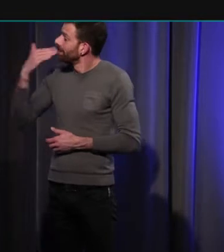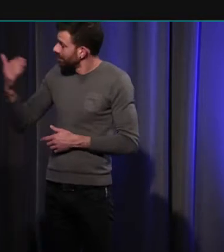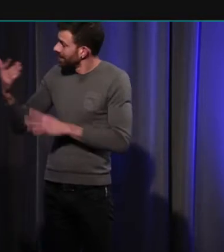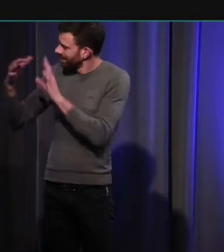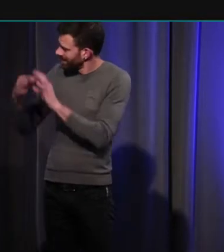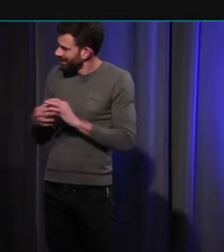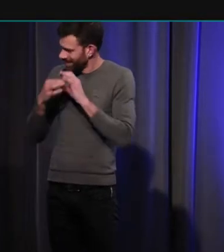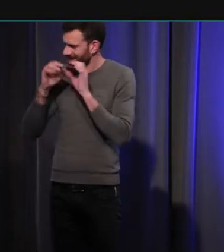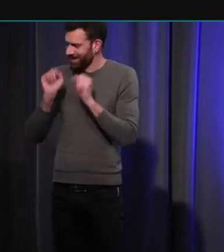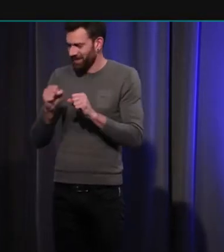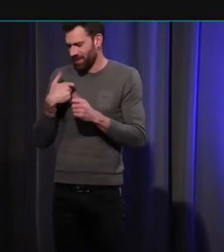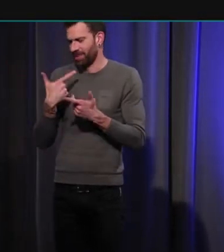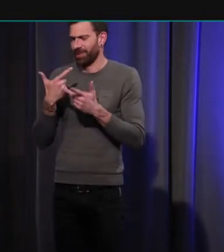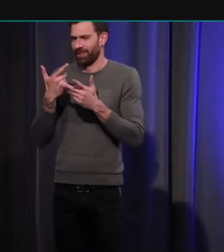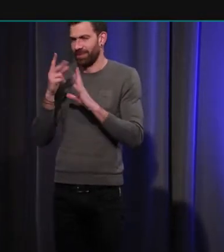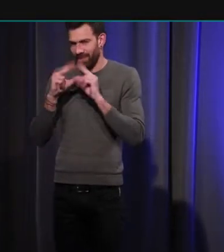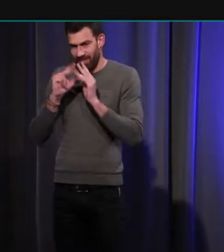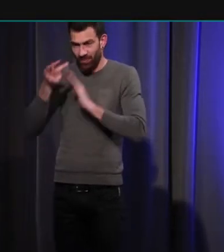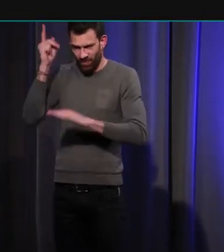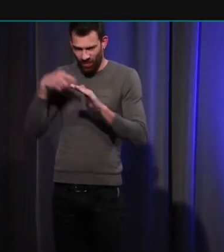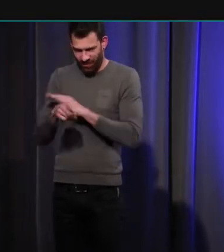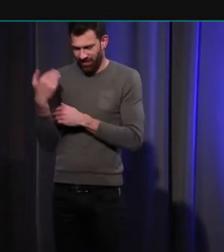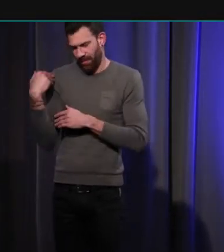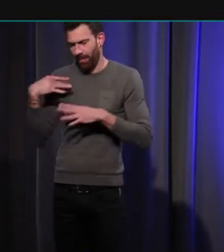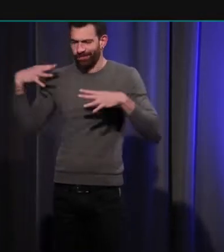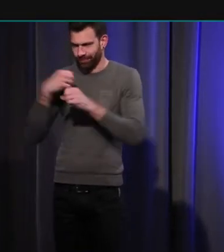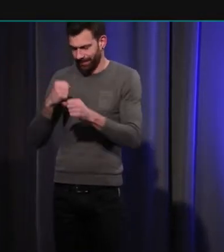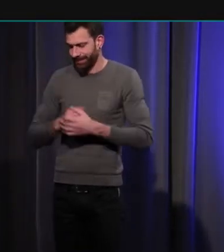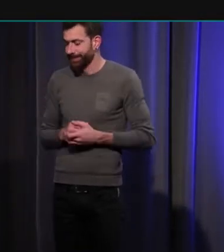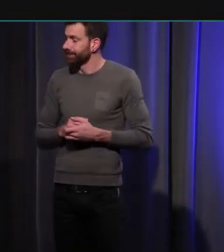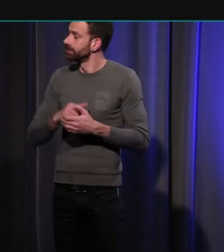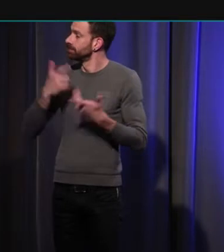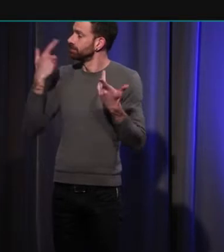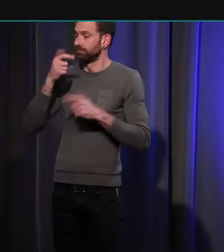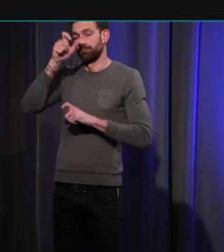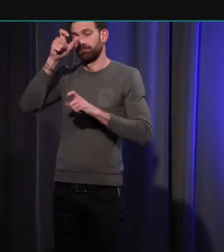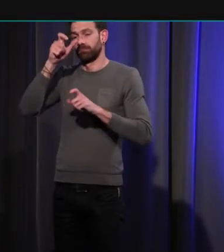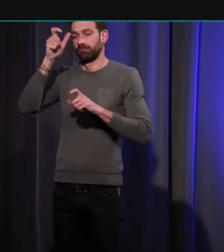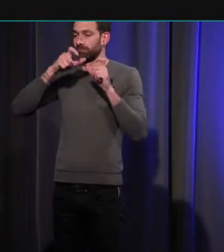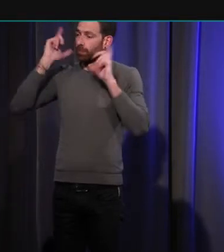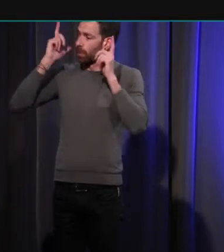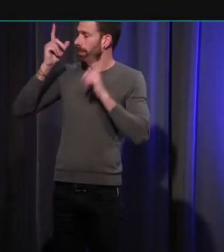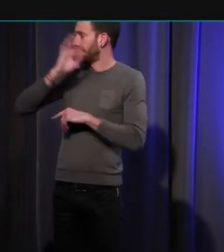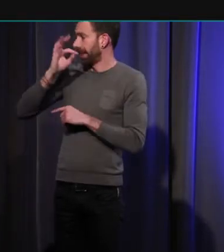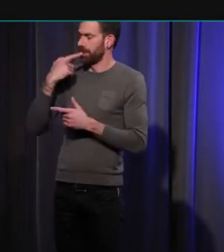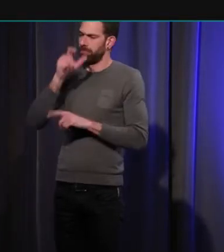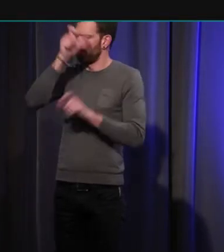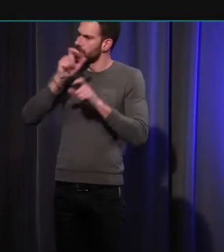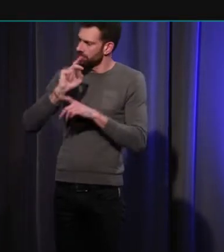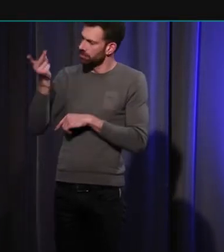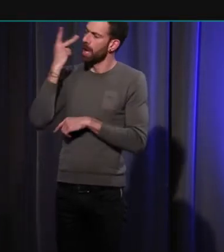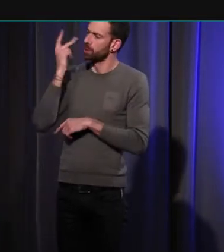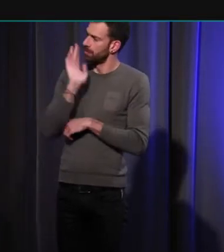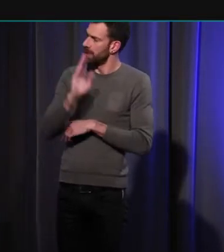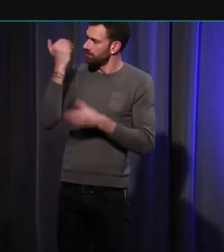problème que j'évoquais très vite donc les templiers ce sont des gens d'origine aristocratique qu'est ce que c'est que l'aristocratie médiévale c'est